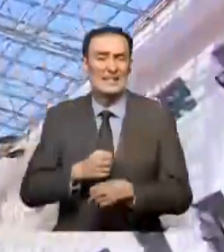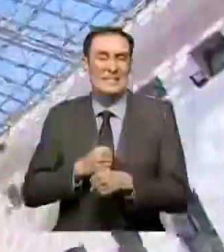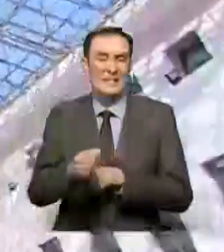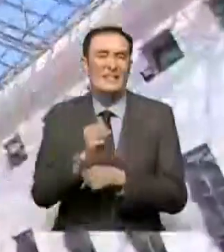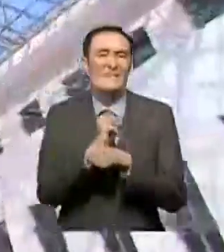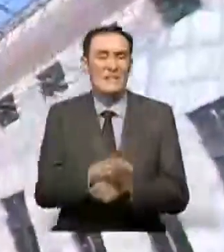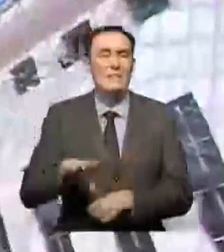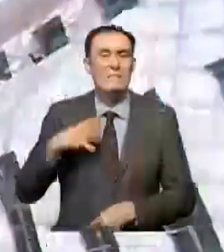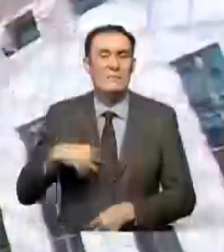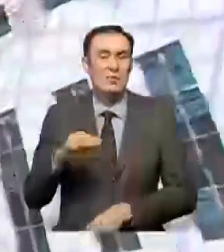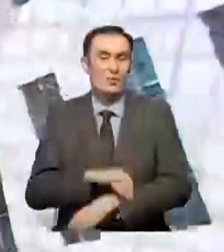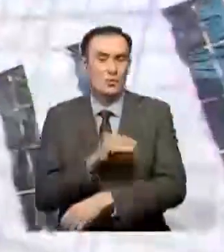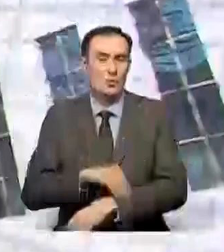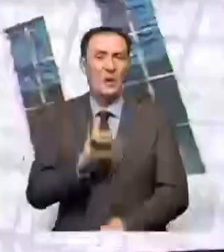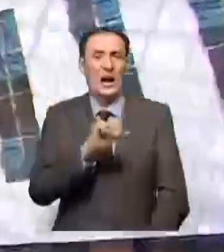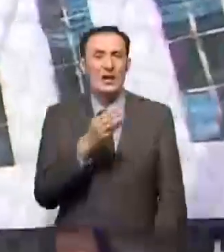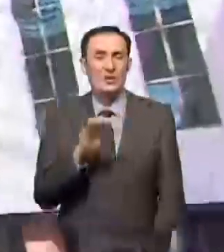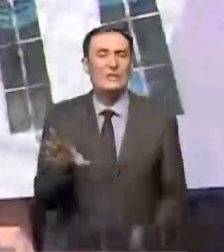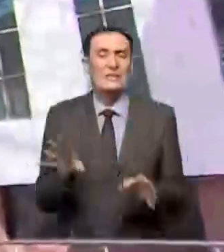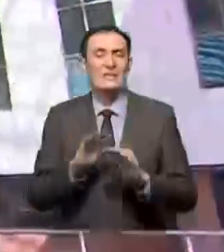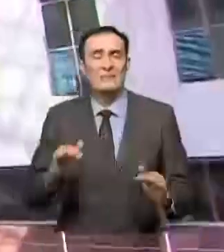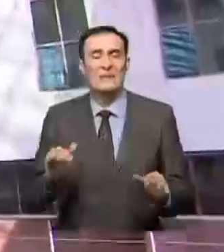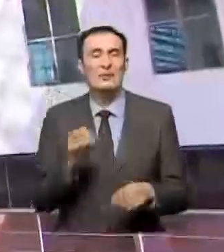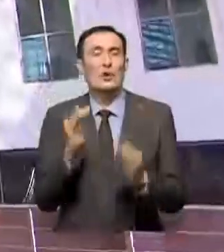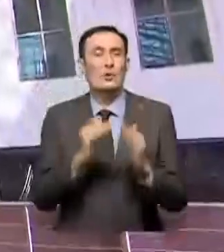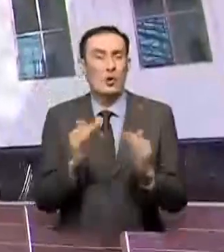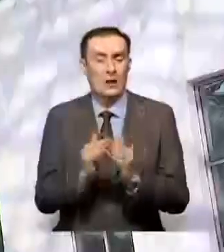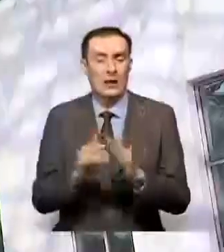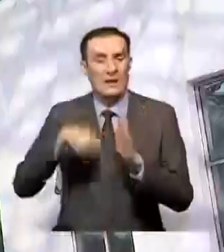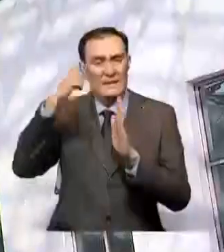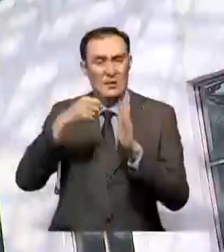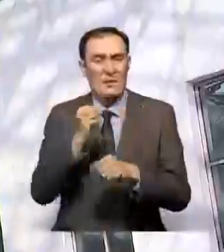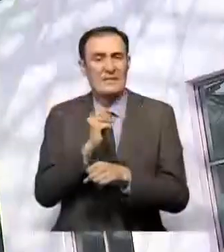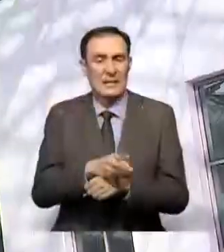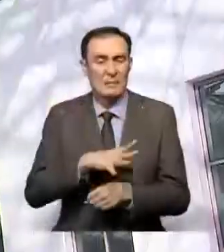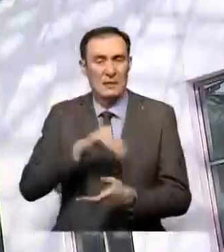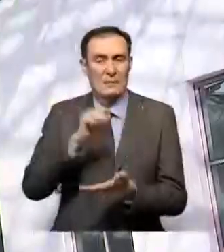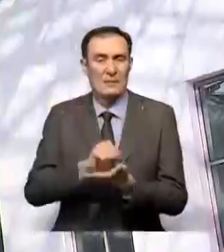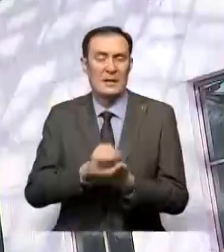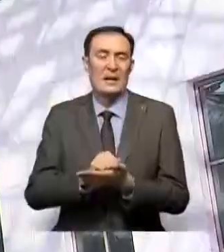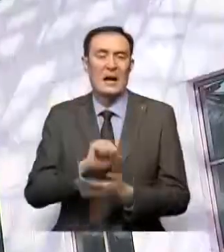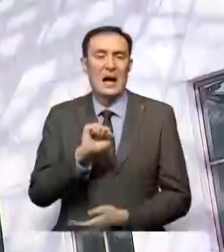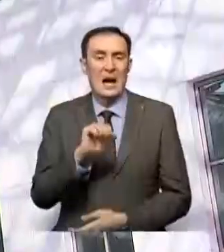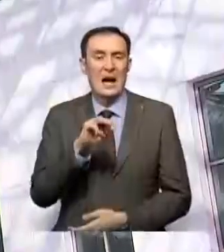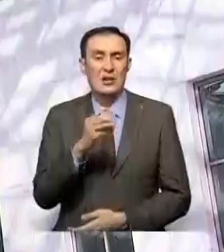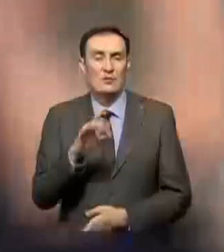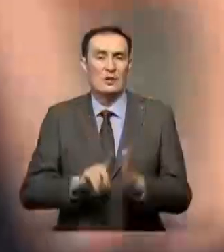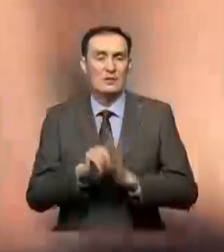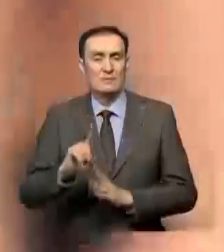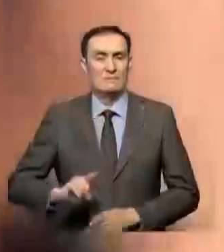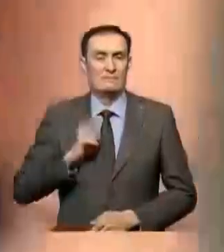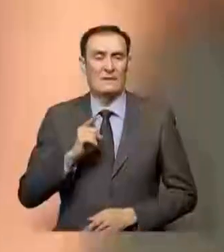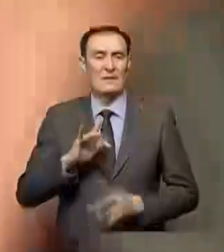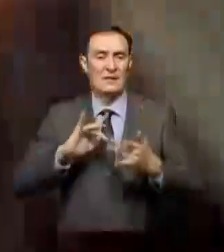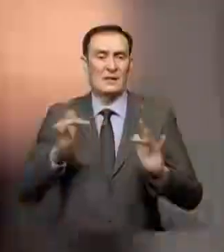насильно выселить бывшую супругу Дану Атешеву с детьми из дома. Видео выселения, опубликованное на странице Атешевой, вызвало резонанс